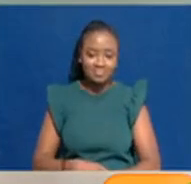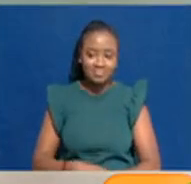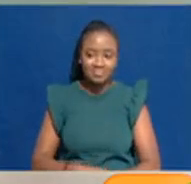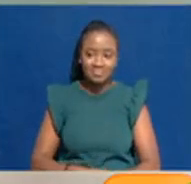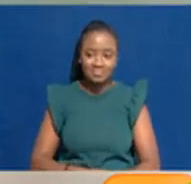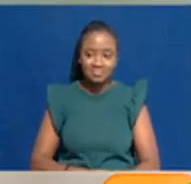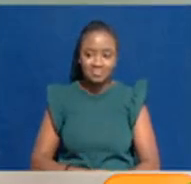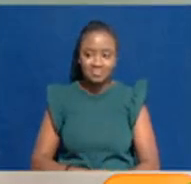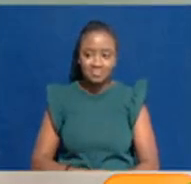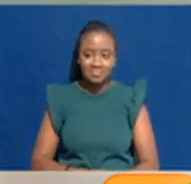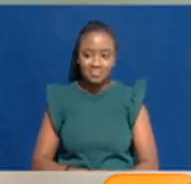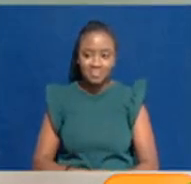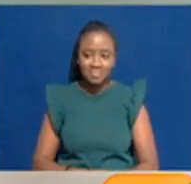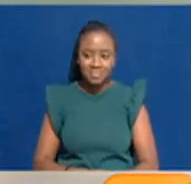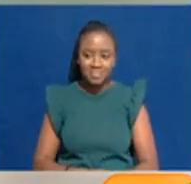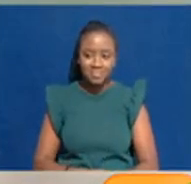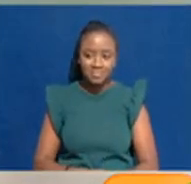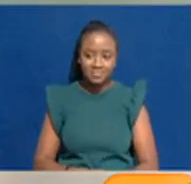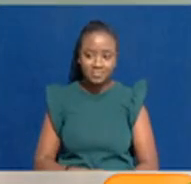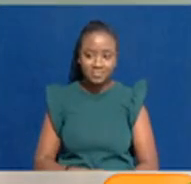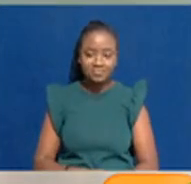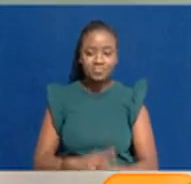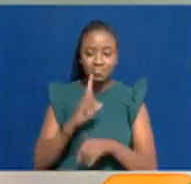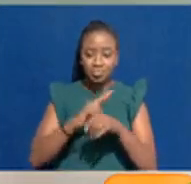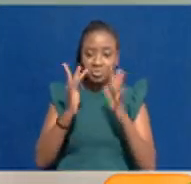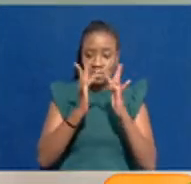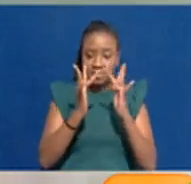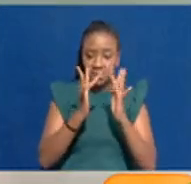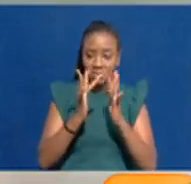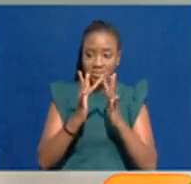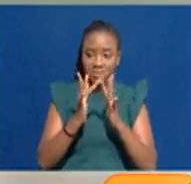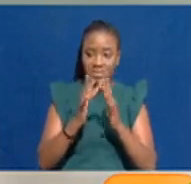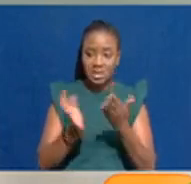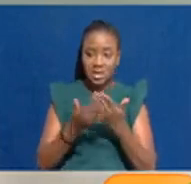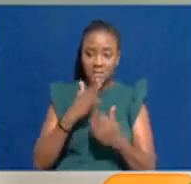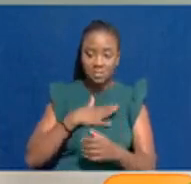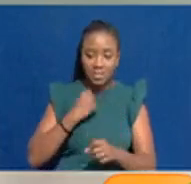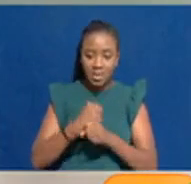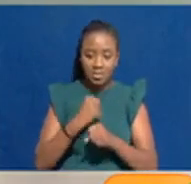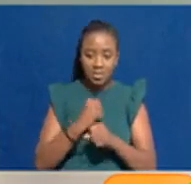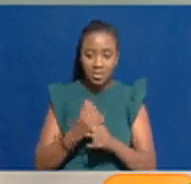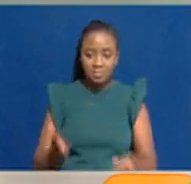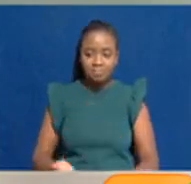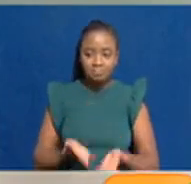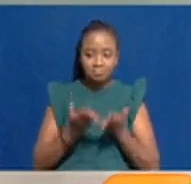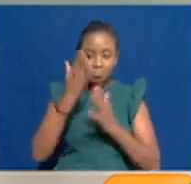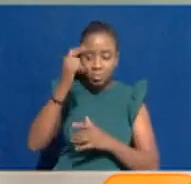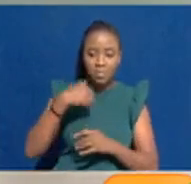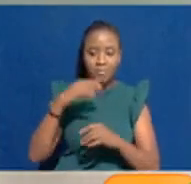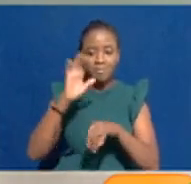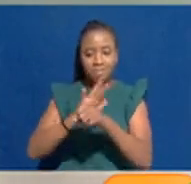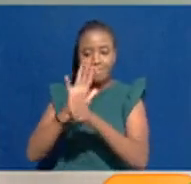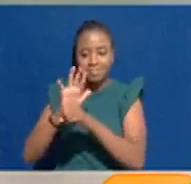Lakini kutumia mitandao ya kisasa nimeweza kuimarisha kazi yangu kwa kuwa nimeweza kufikia wateja